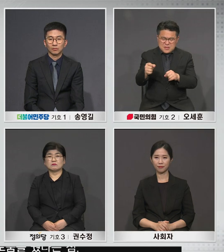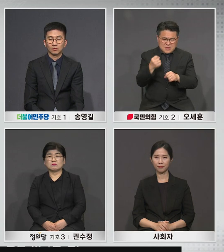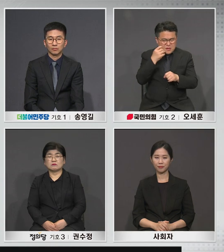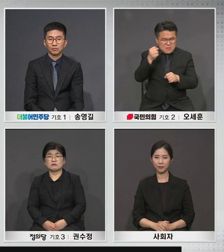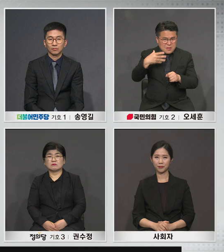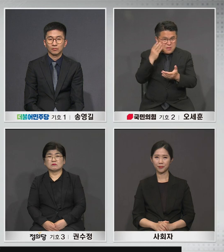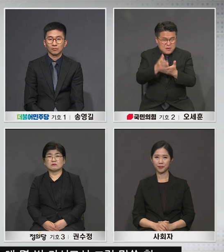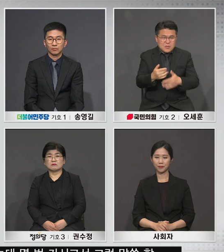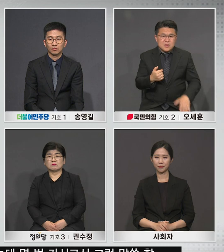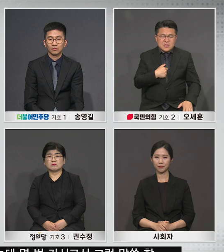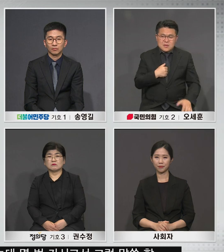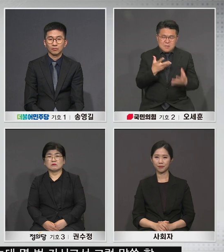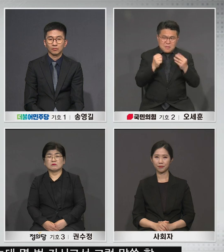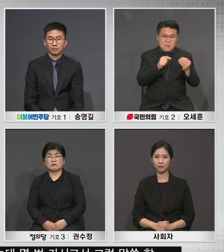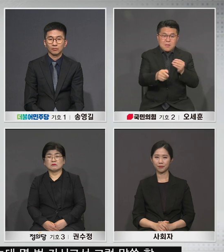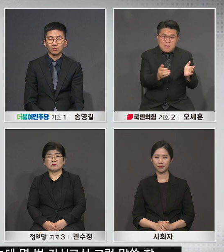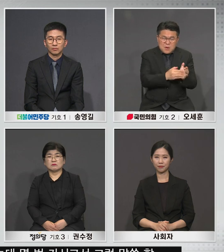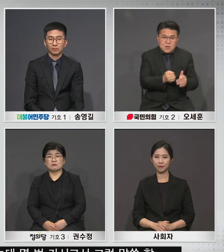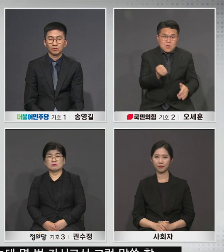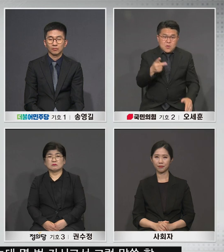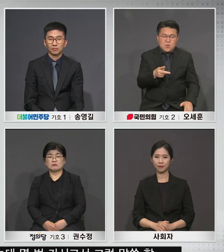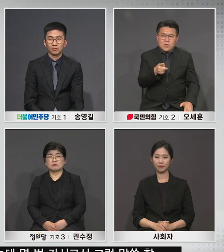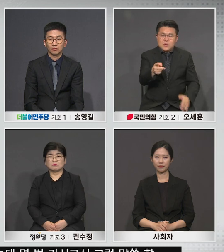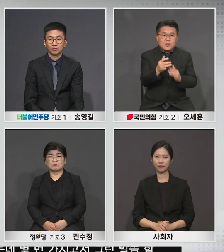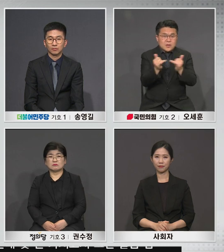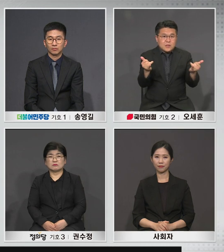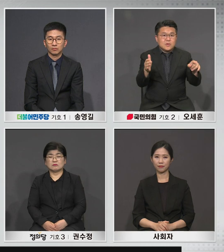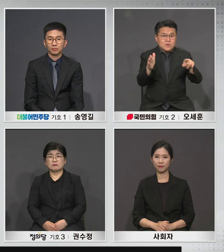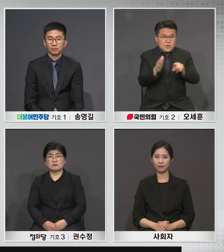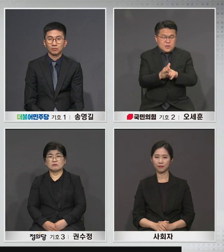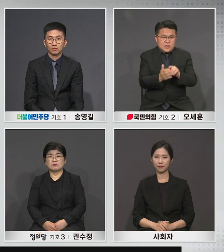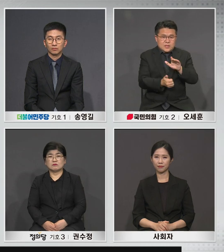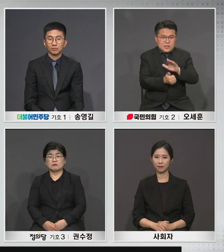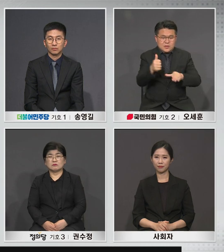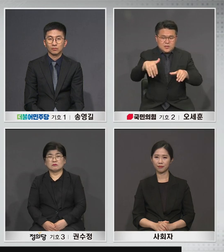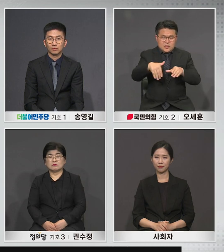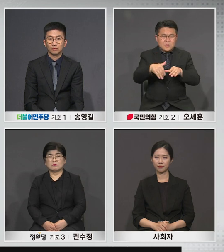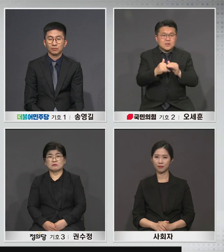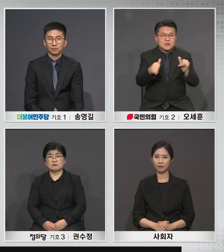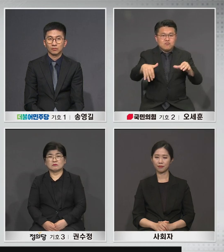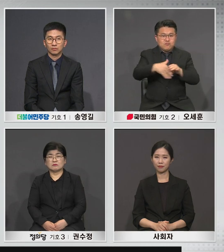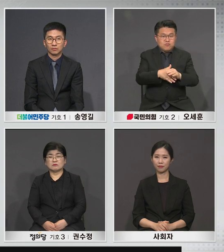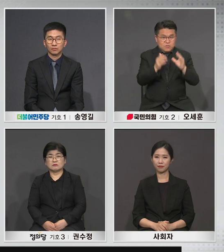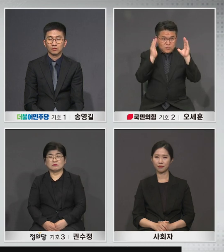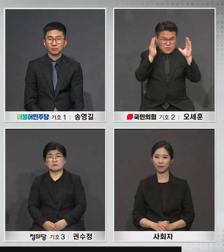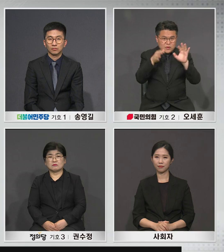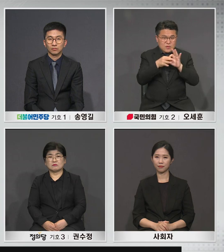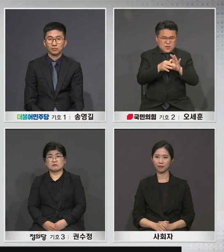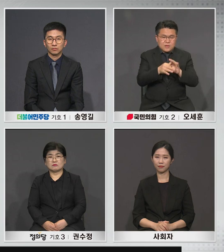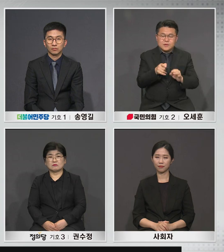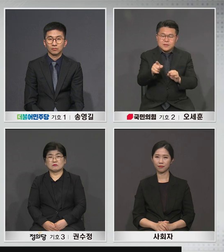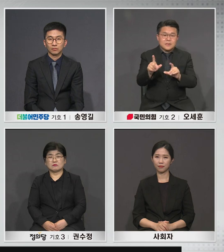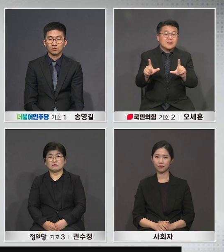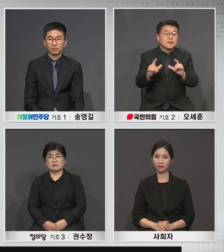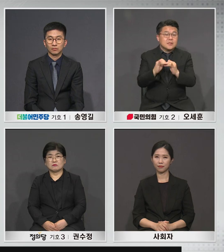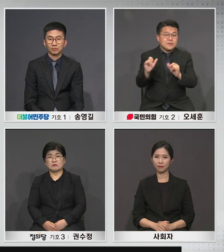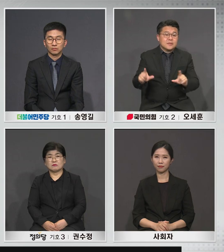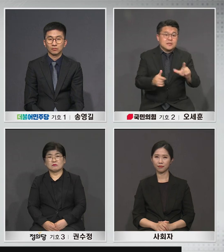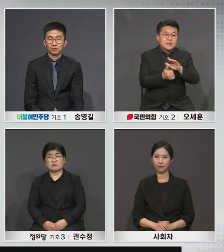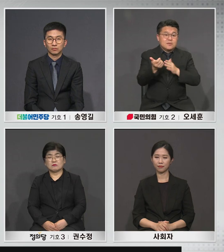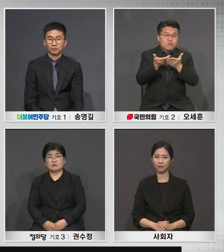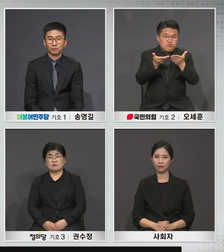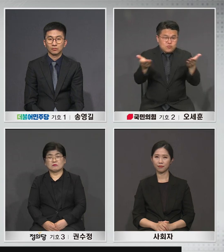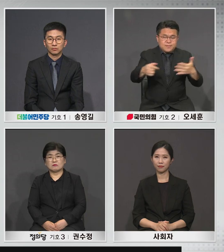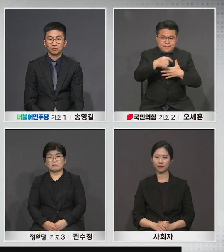그리고 그분들을 위해서 희망의 인문화 코스라고 해서 본질적으로 그분들에게 삶의 희망을 주고 의욕을